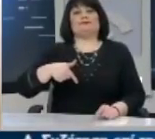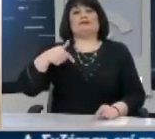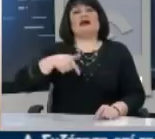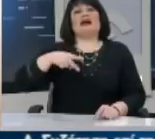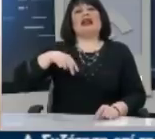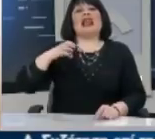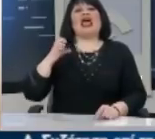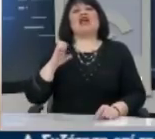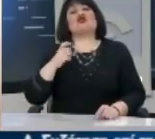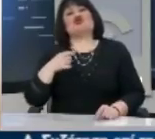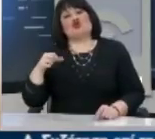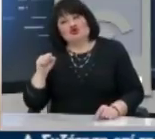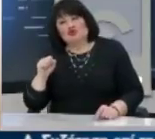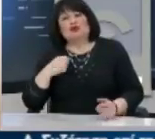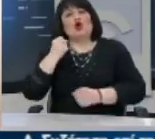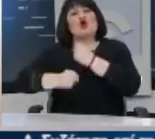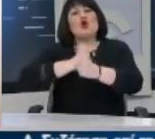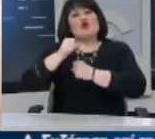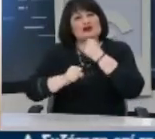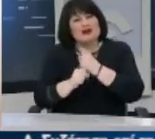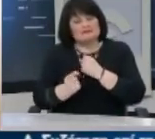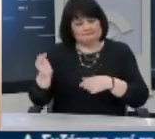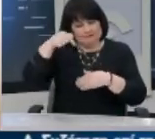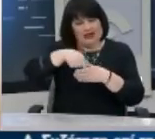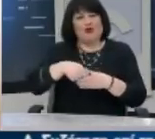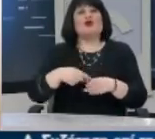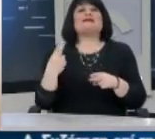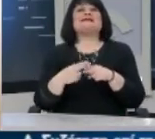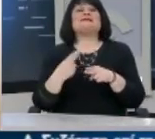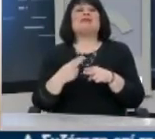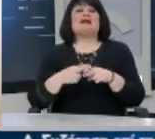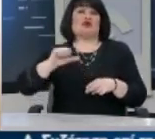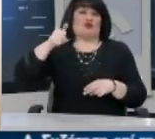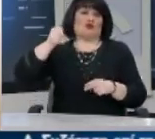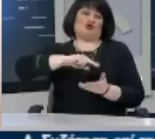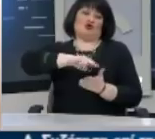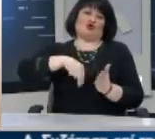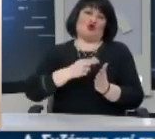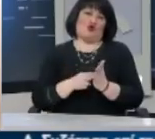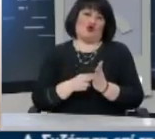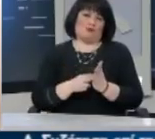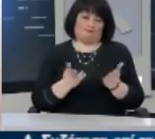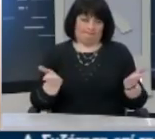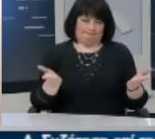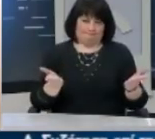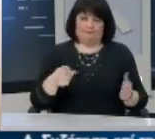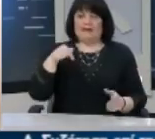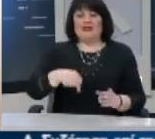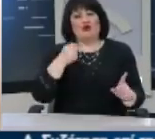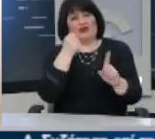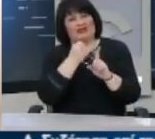τις δεκαετίες έναν σημαντικό πρωταρχικό ρόλο σε αυτή